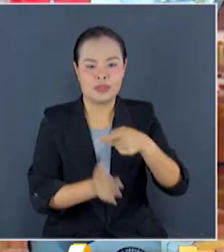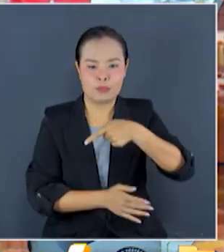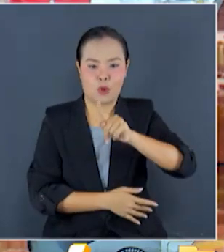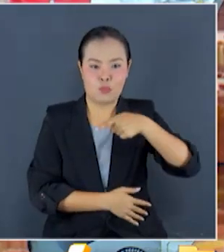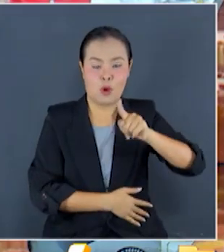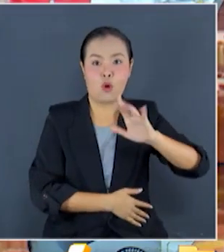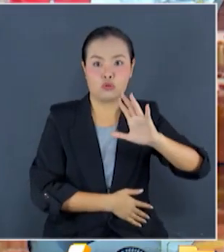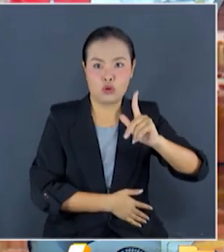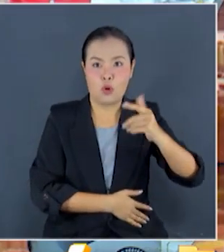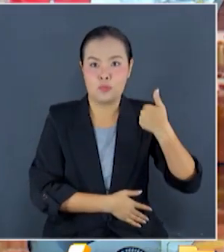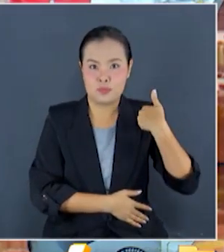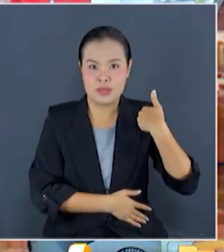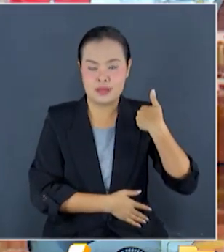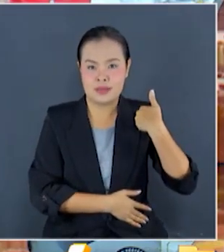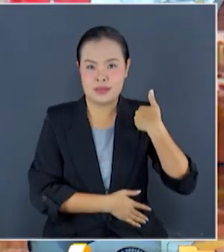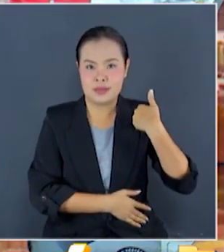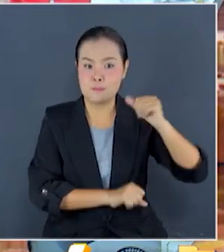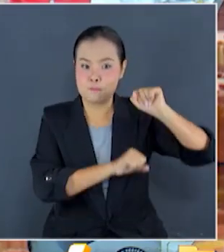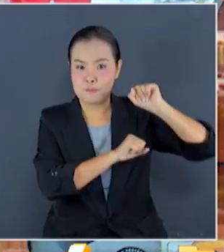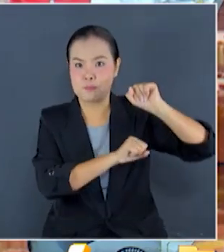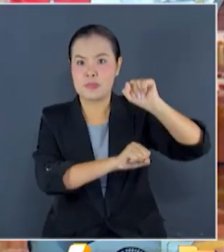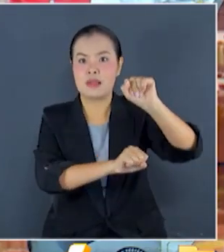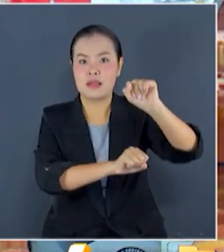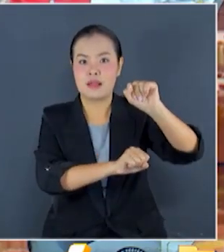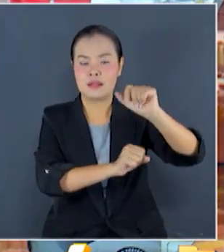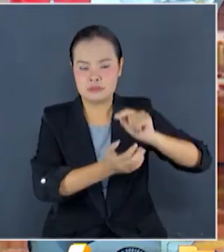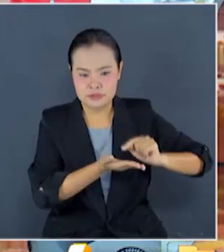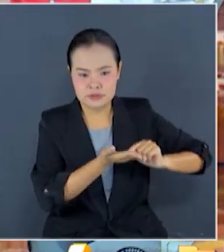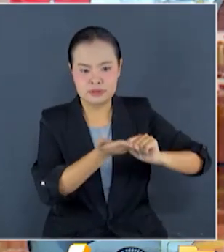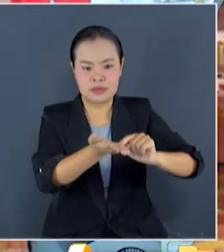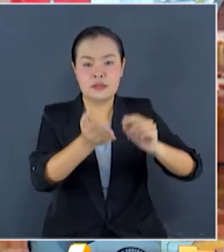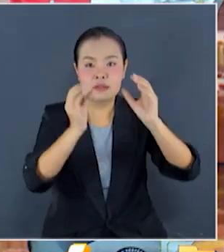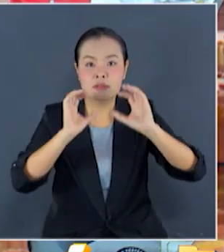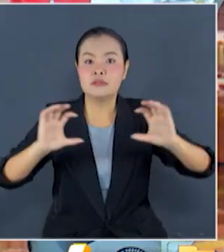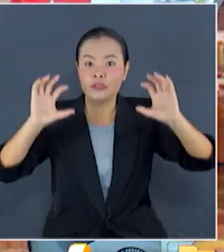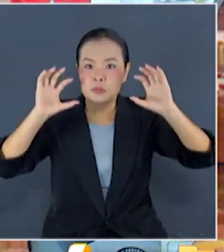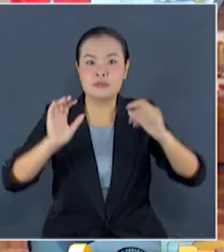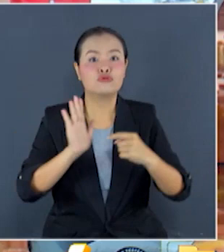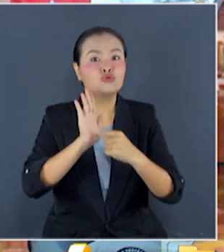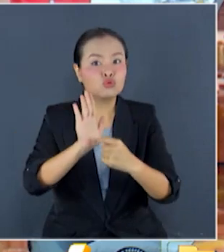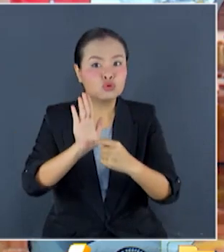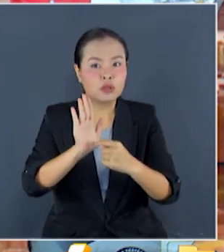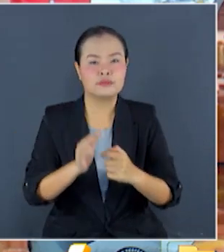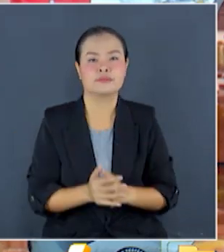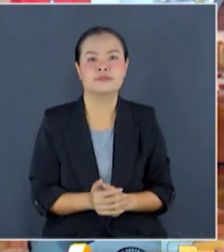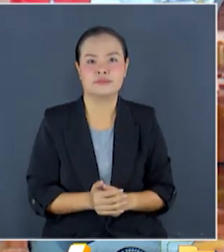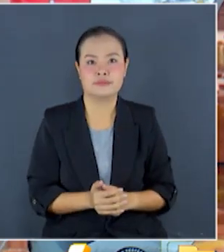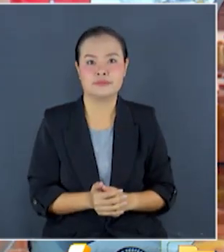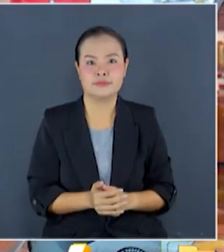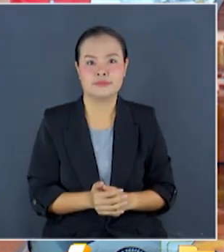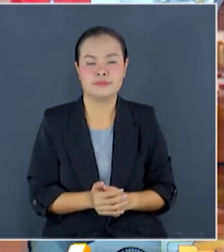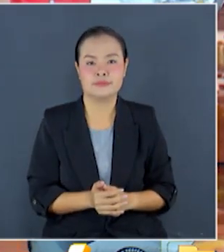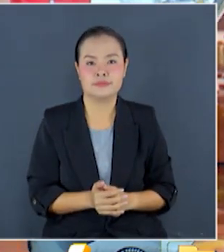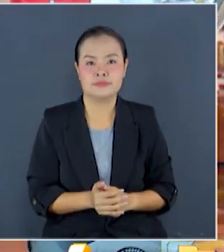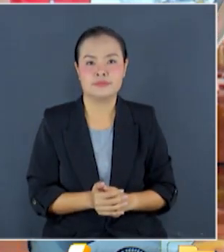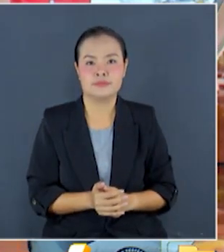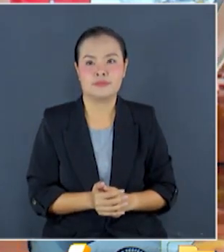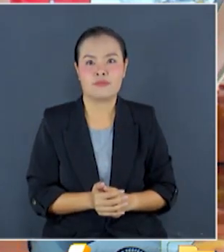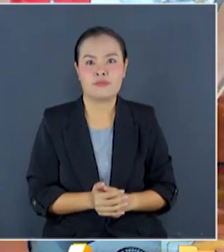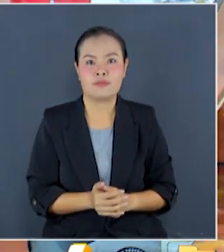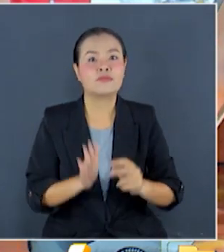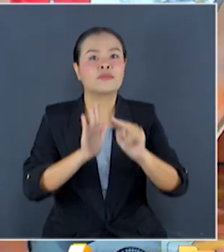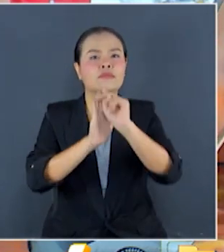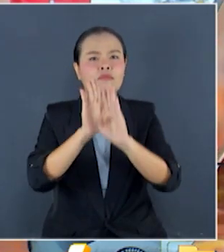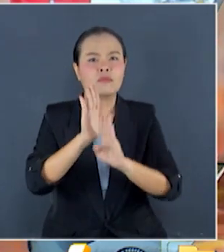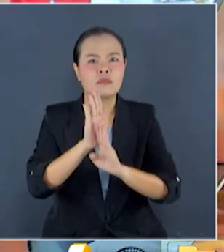ช.มีการออกฮะข้อเสนอแนะที่เตรียมจะส่งให้รัฐบาลยกตัวอย่างเช่นข้อเสนอแนะกับดิจิตอลวอลเล็ตมีอะไรบ้างบอกว่านโย